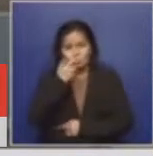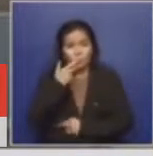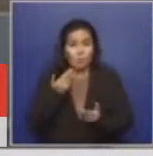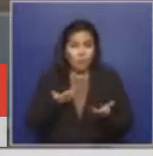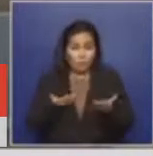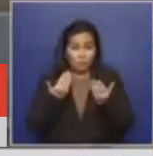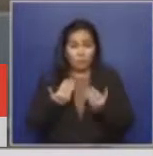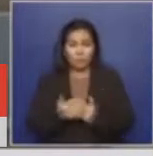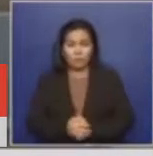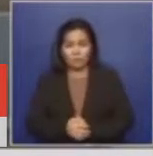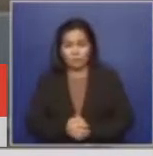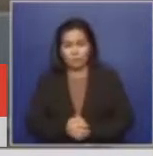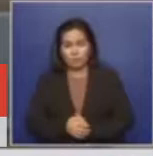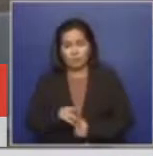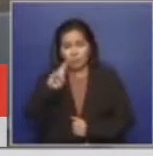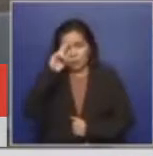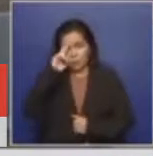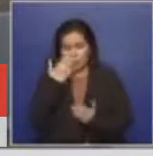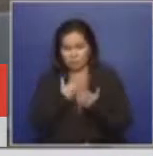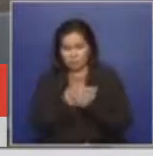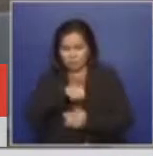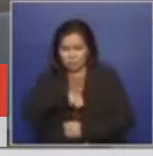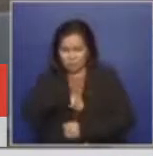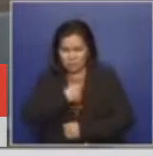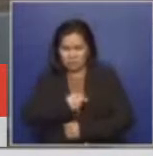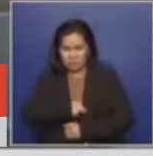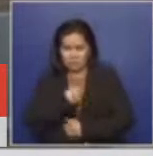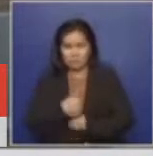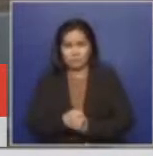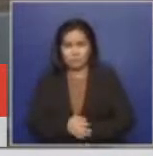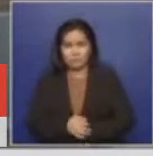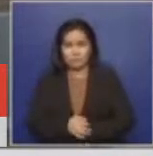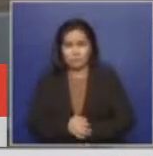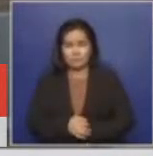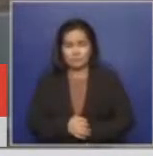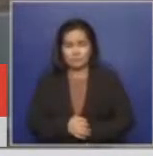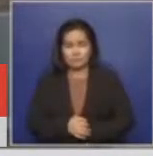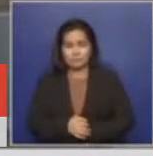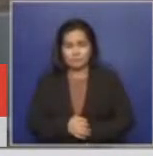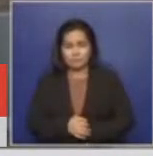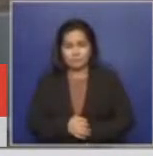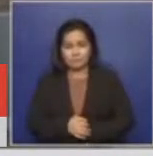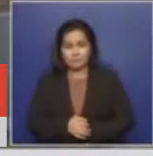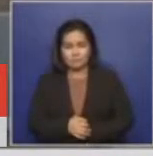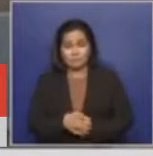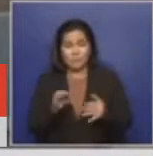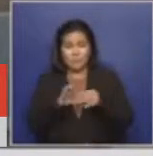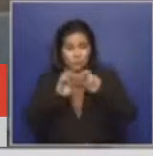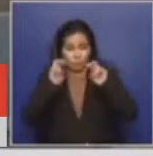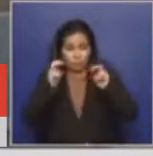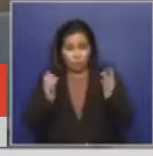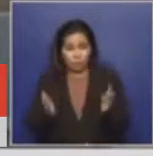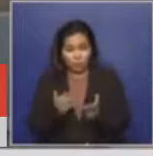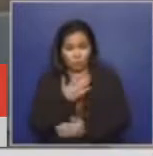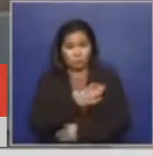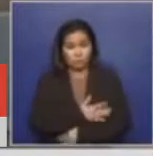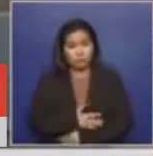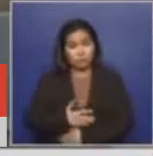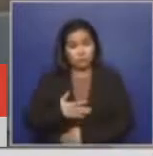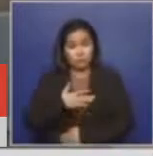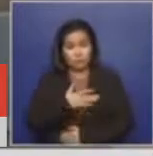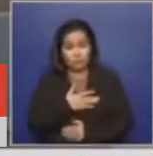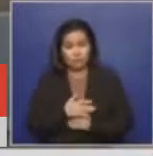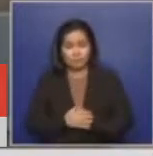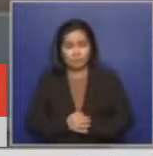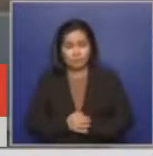ครับโรคที่ต้องใช้ค่าใช้จ่ายสูงแต่เรื่องการส่งเสริมสุขภาพนะครับ